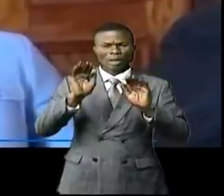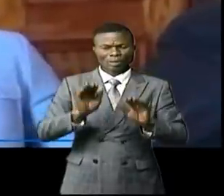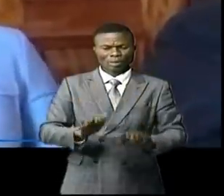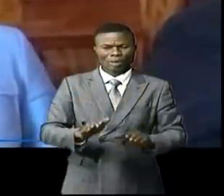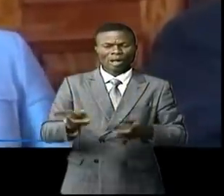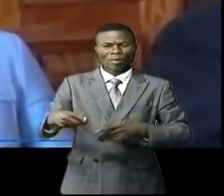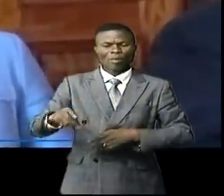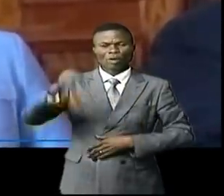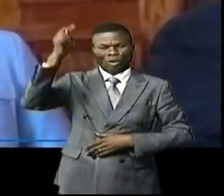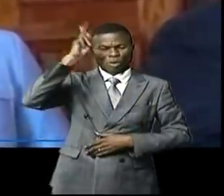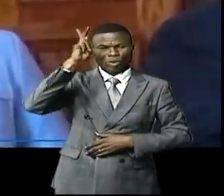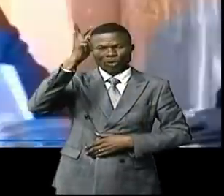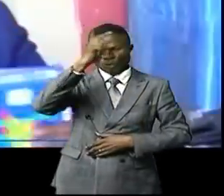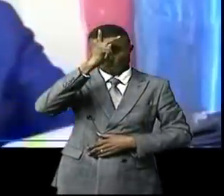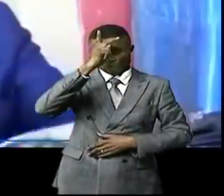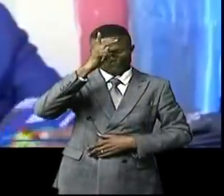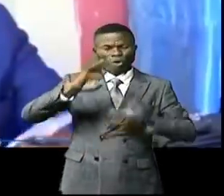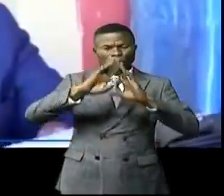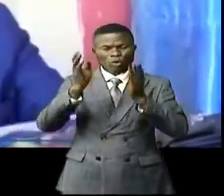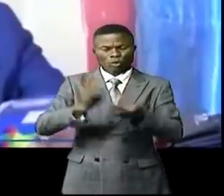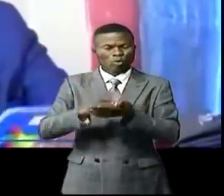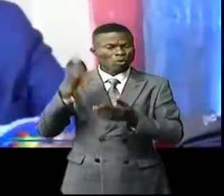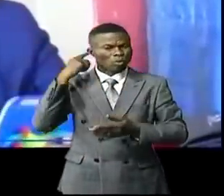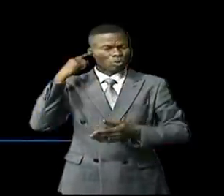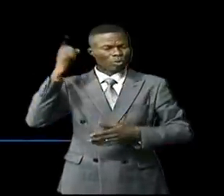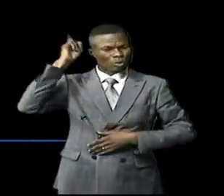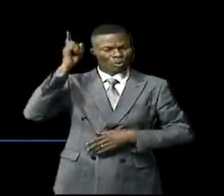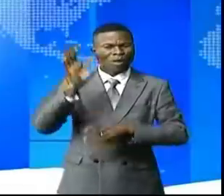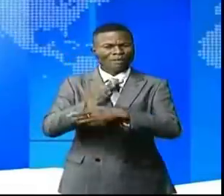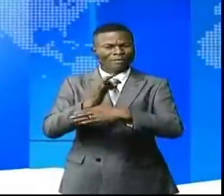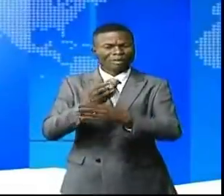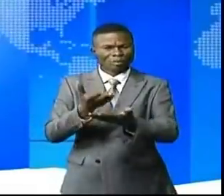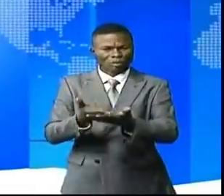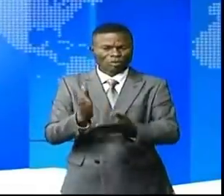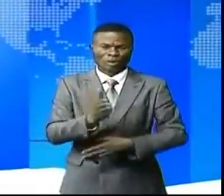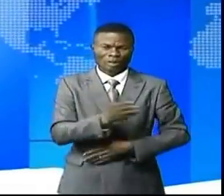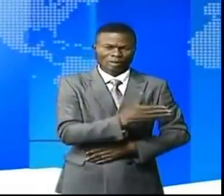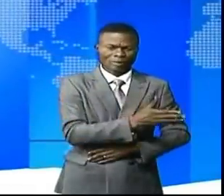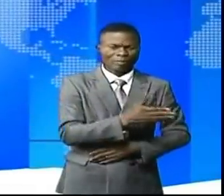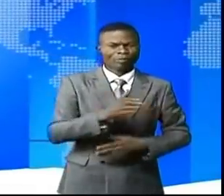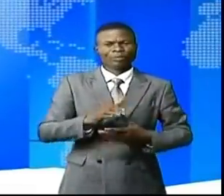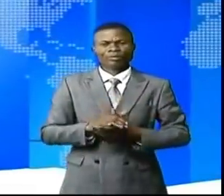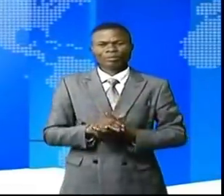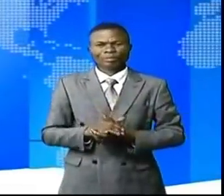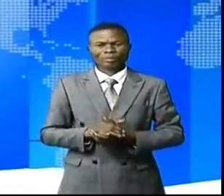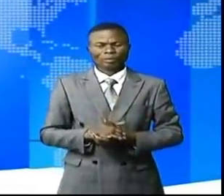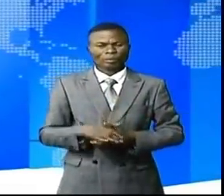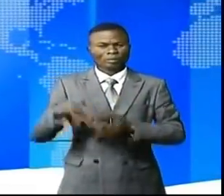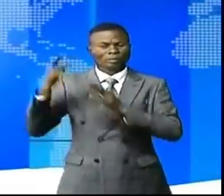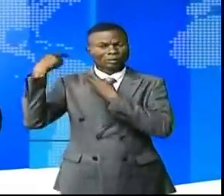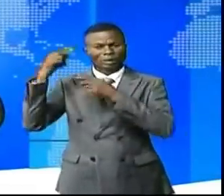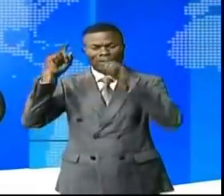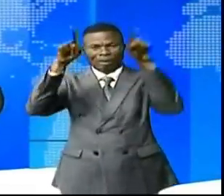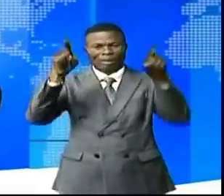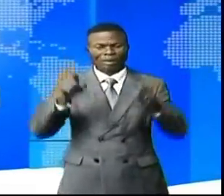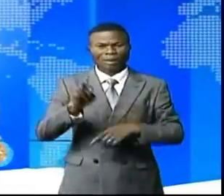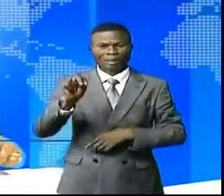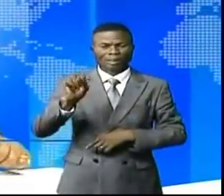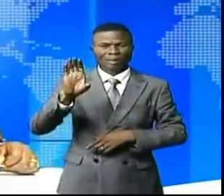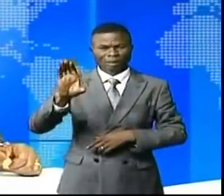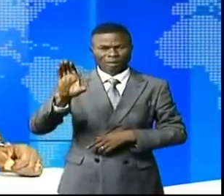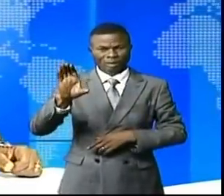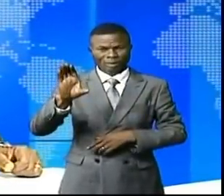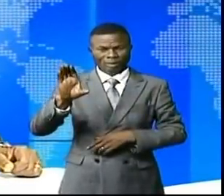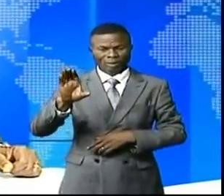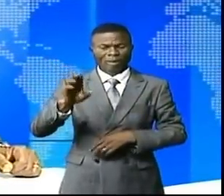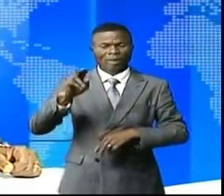Haut-Katanga en dépit de tout ce qui se raconte dans les réseaux sociaux. coupe. La radio-télévision nationale congolaise Église au